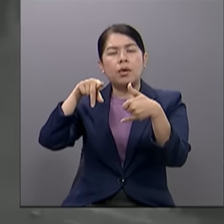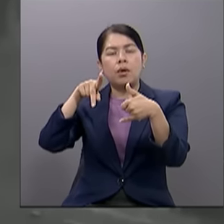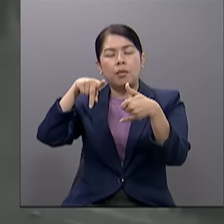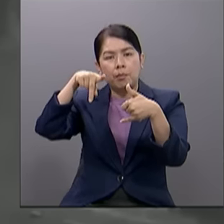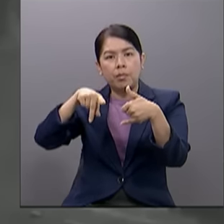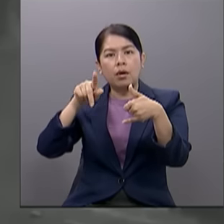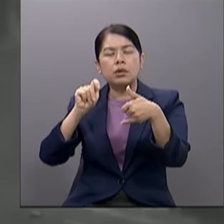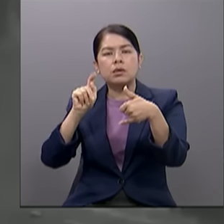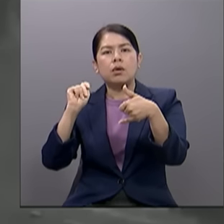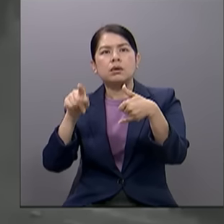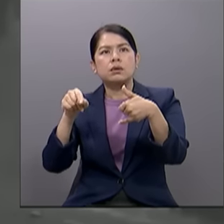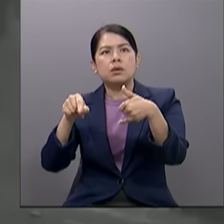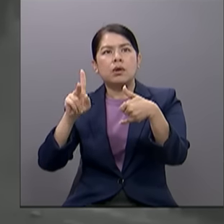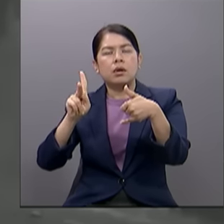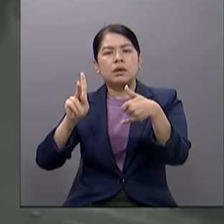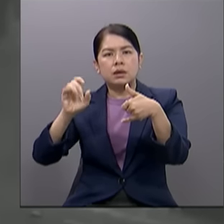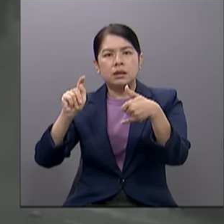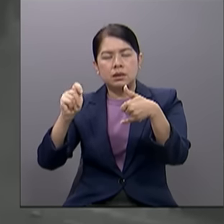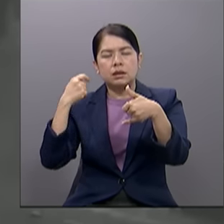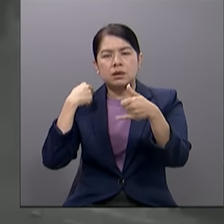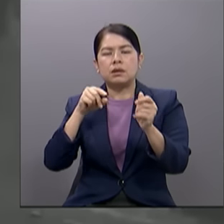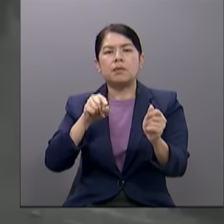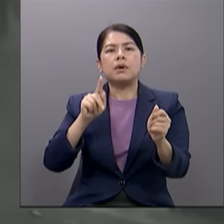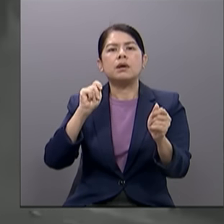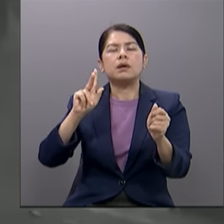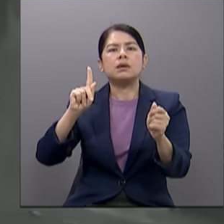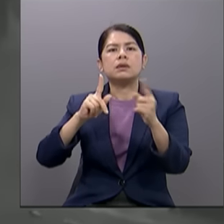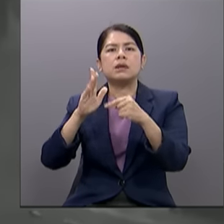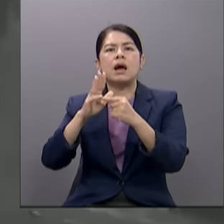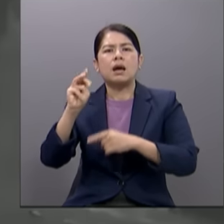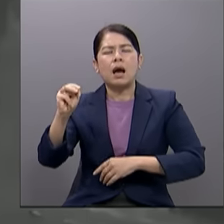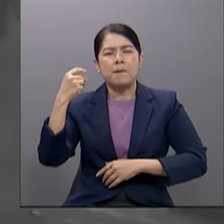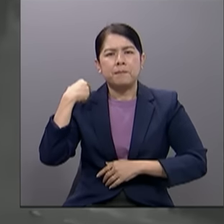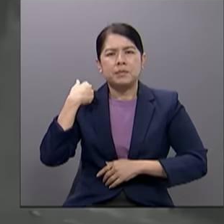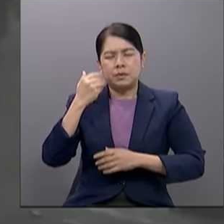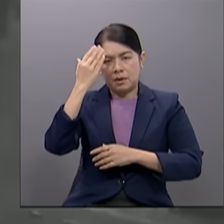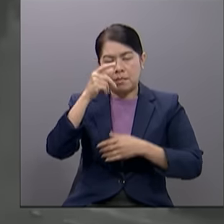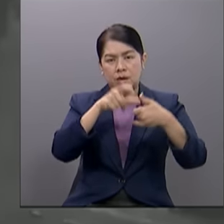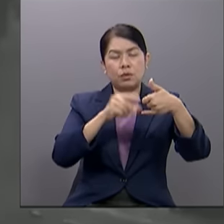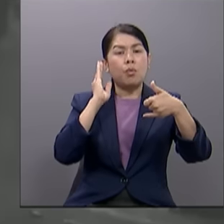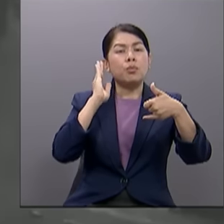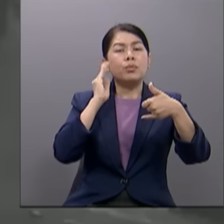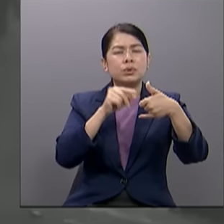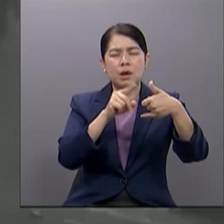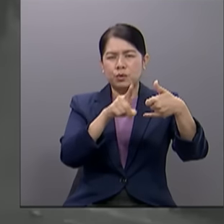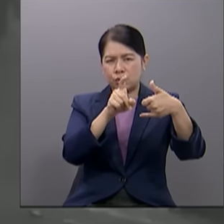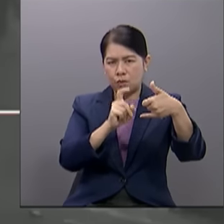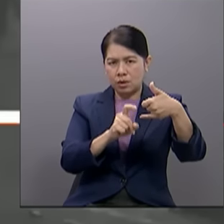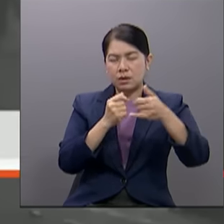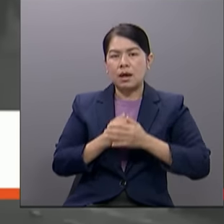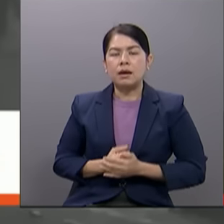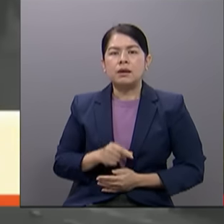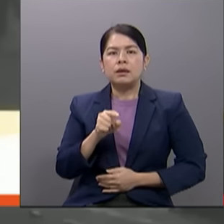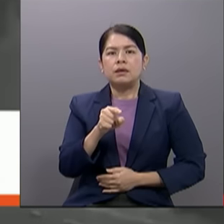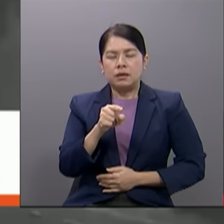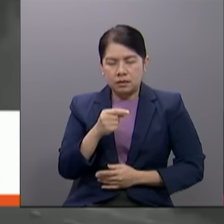กำกับการป้องกันและปราบปรามสนท่าข้ามที่ถูกกระสุนปืนของนายบุญมาอายุ 50ปีผู้ก่อเหตุยิงเข้าบริเวณหน้า